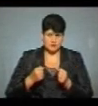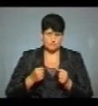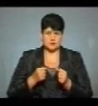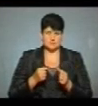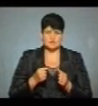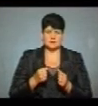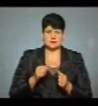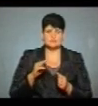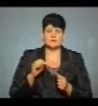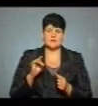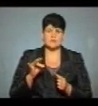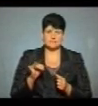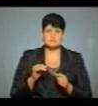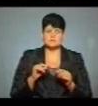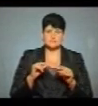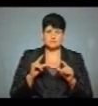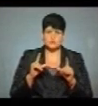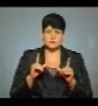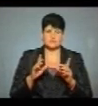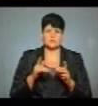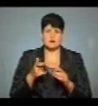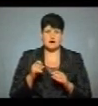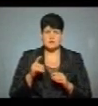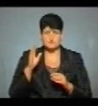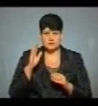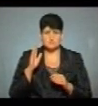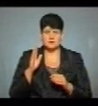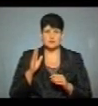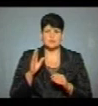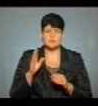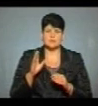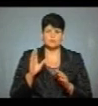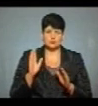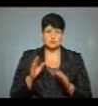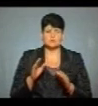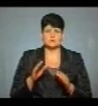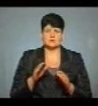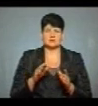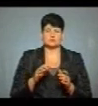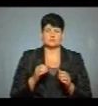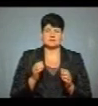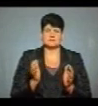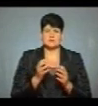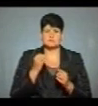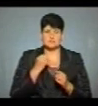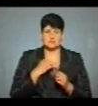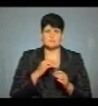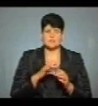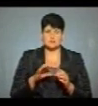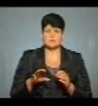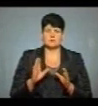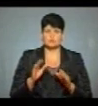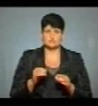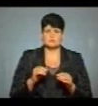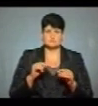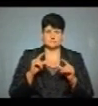тобто зростання вартості газу, електроенергії буде збільшувати вартість втрат в мережах. Якщо ми збережемо старі мережі, то вартість втрат в мережах буде